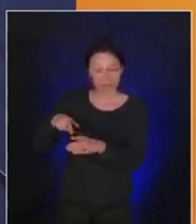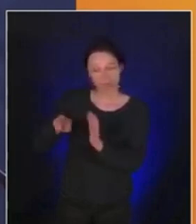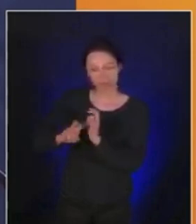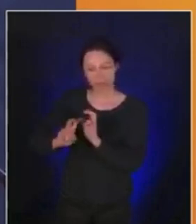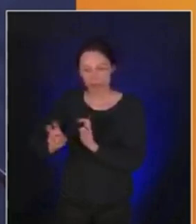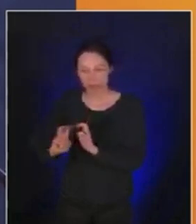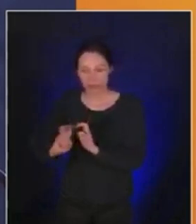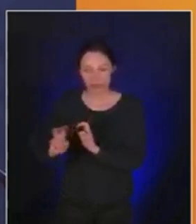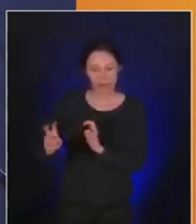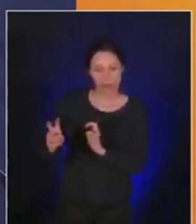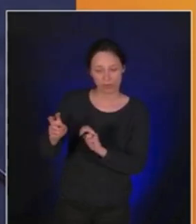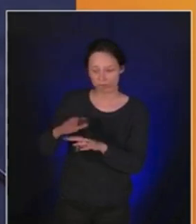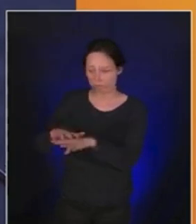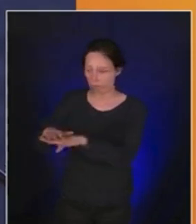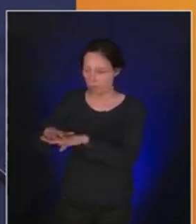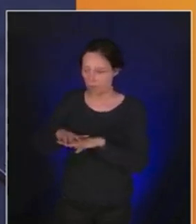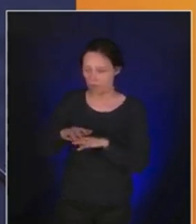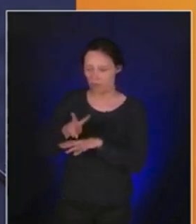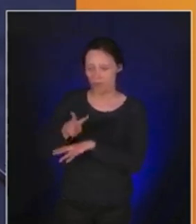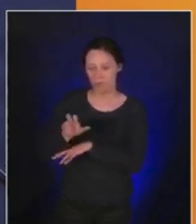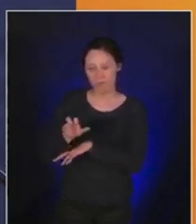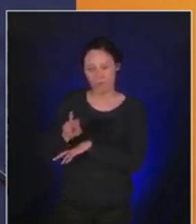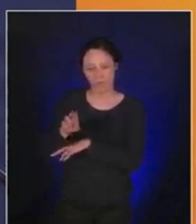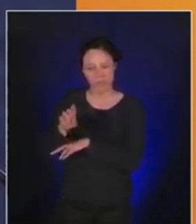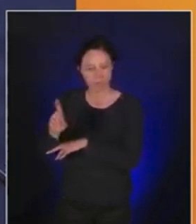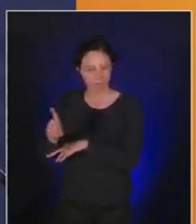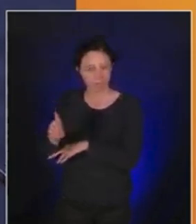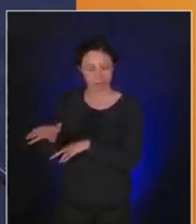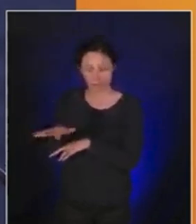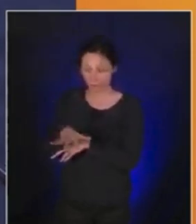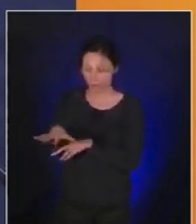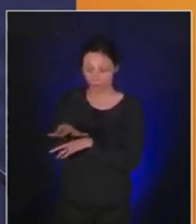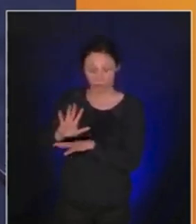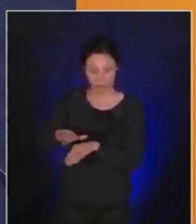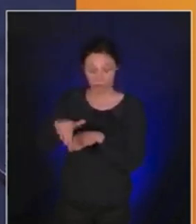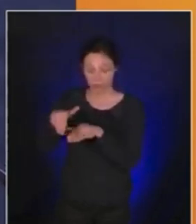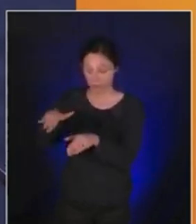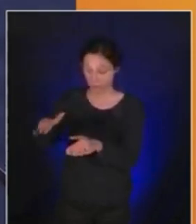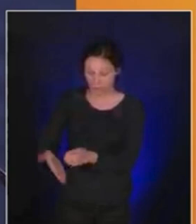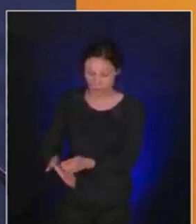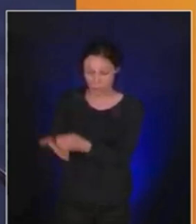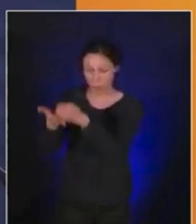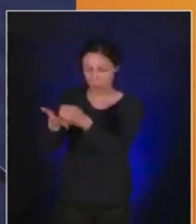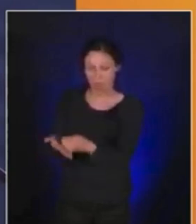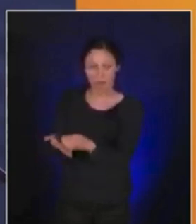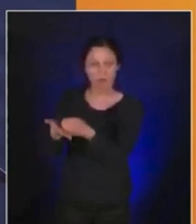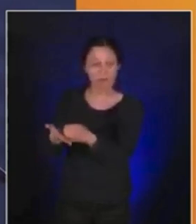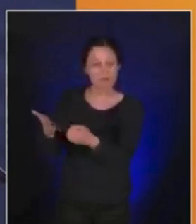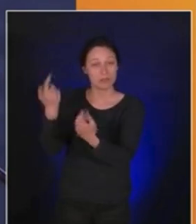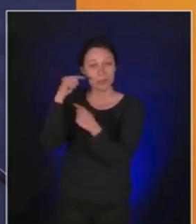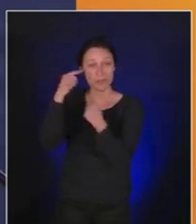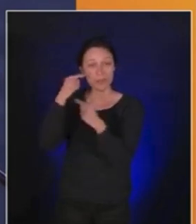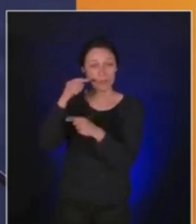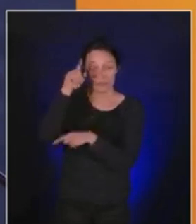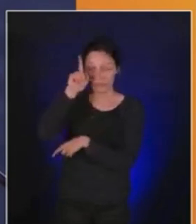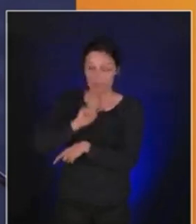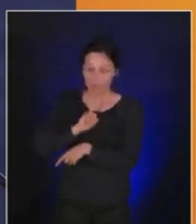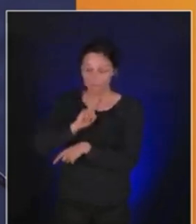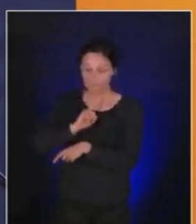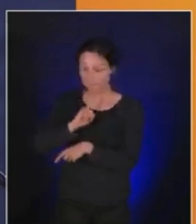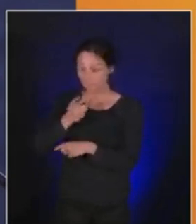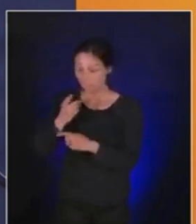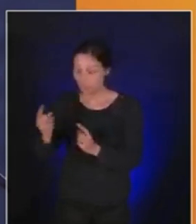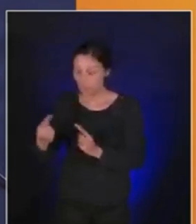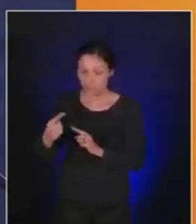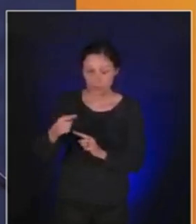Wahed, ont soutenu et continueront de soutenir les luttes des femmes, des jeunes et des peuples opprimés dans